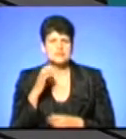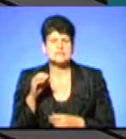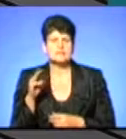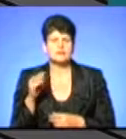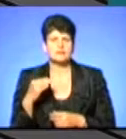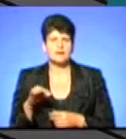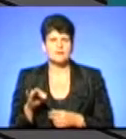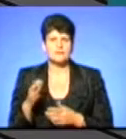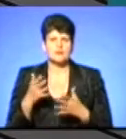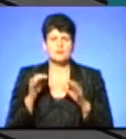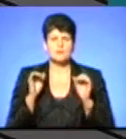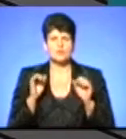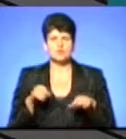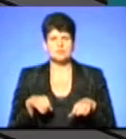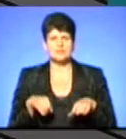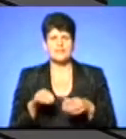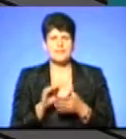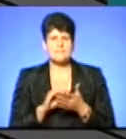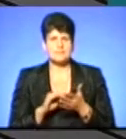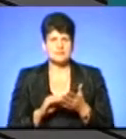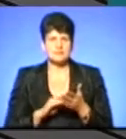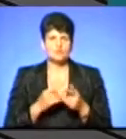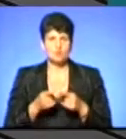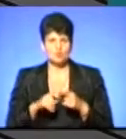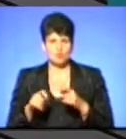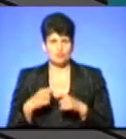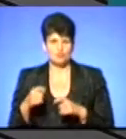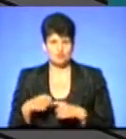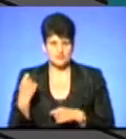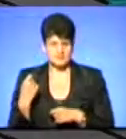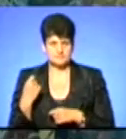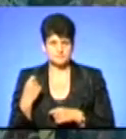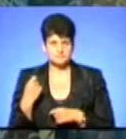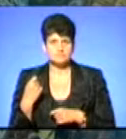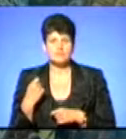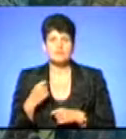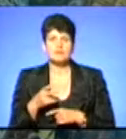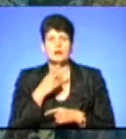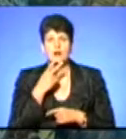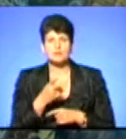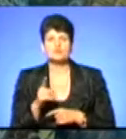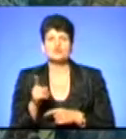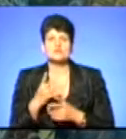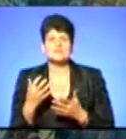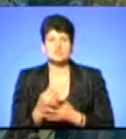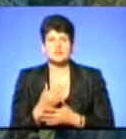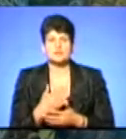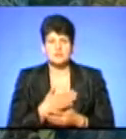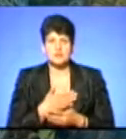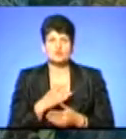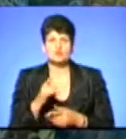які можна написати до цього правопорушення, але давайте ми глянемо, що знайшли ми. Власне, щодо